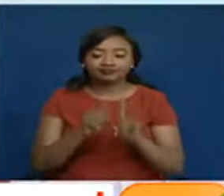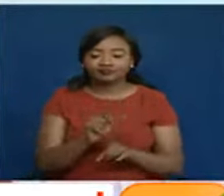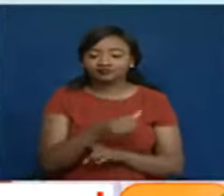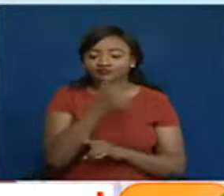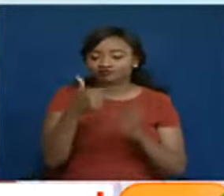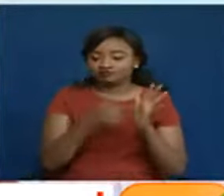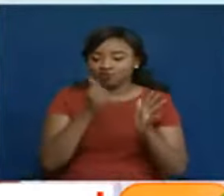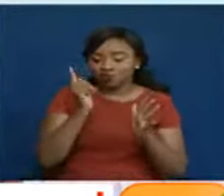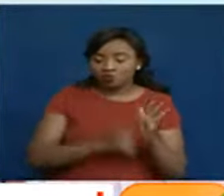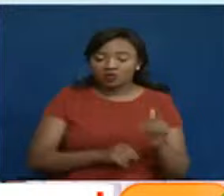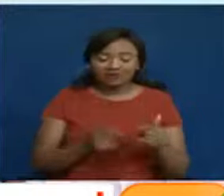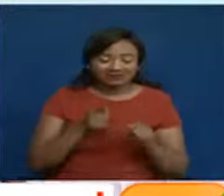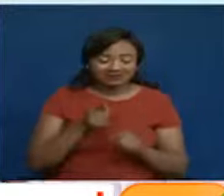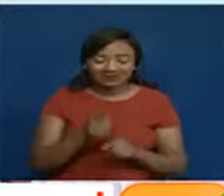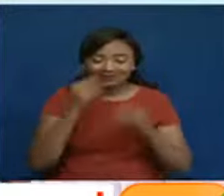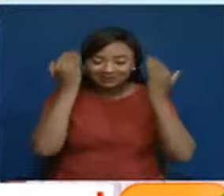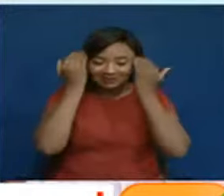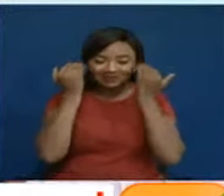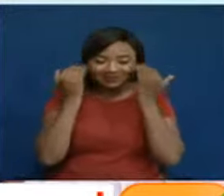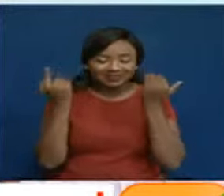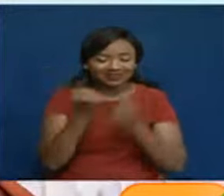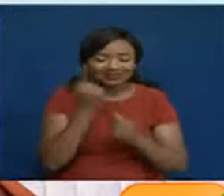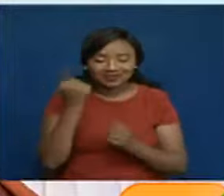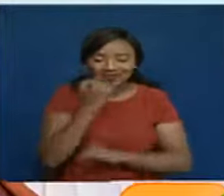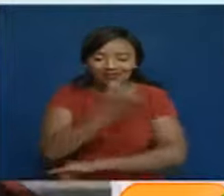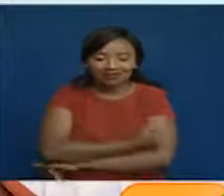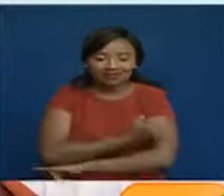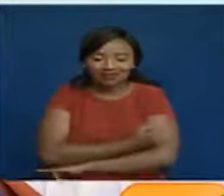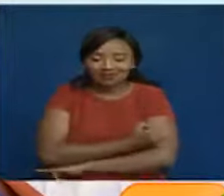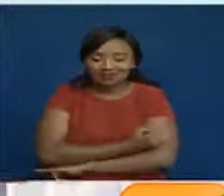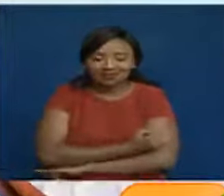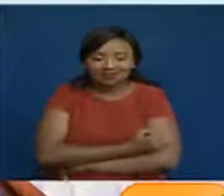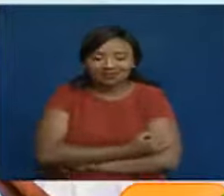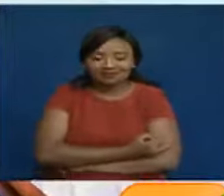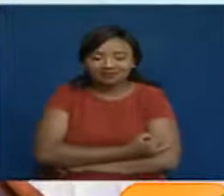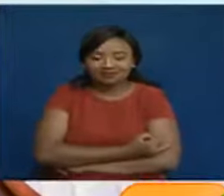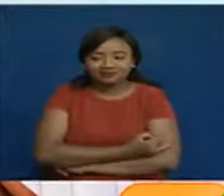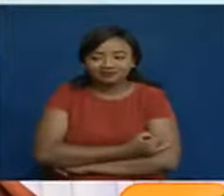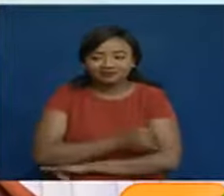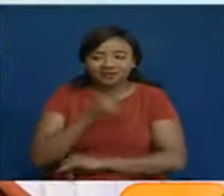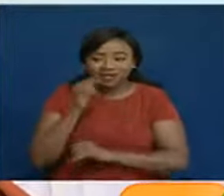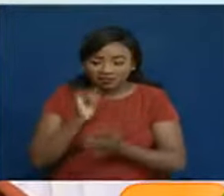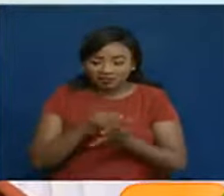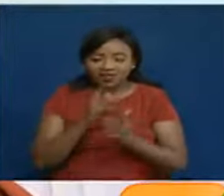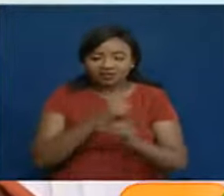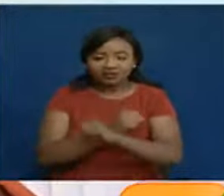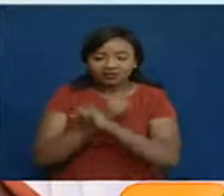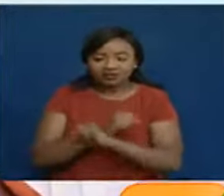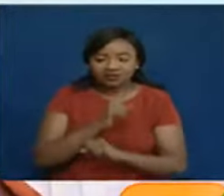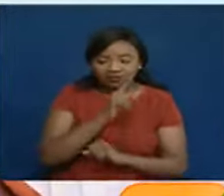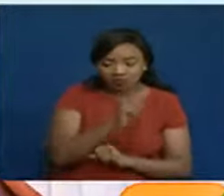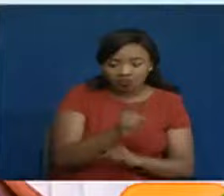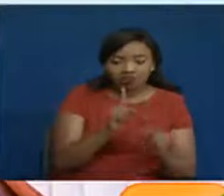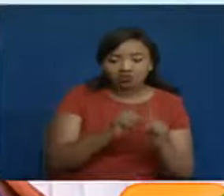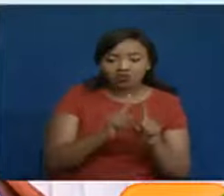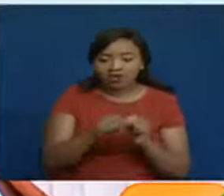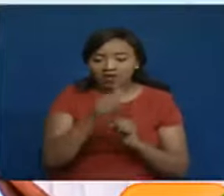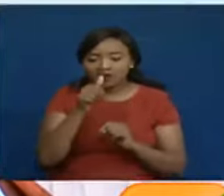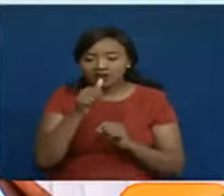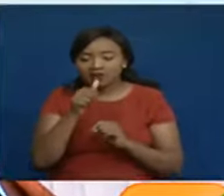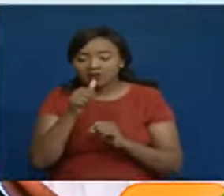that this is the only institution that stands in between you, the people, and serious